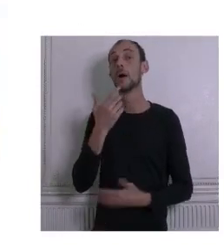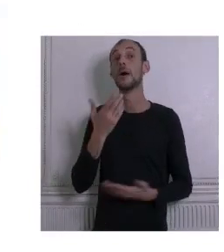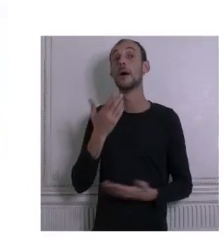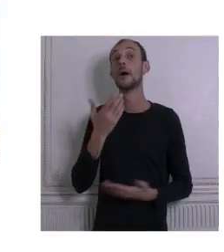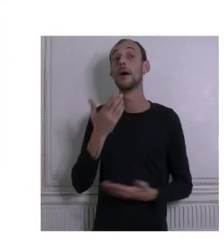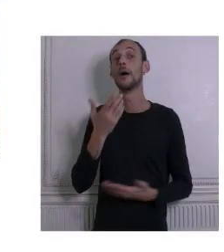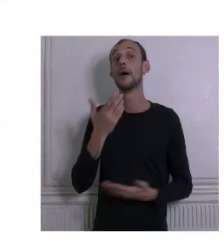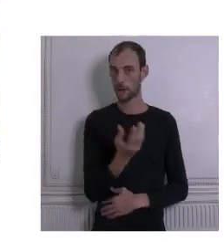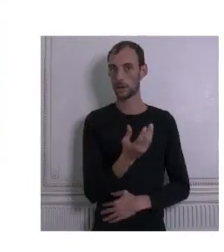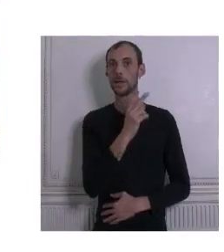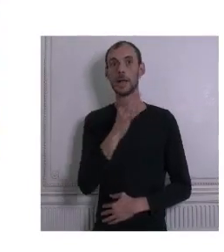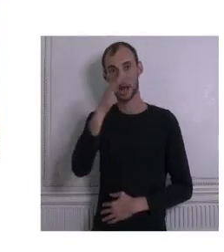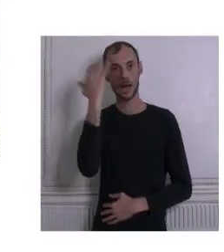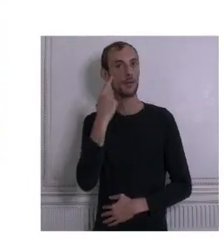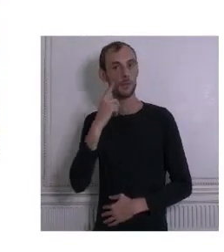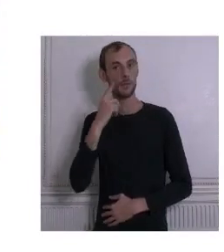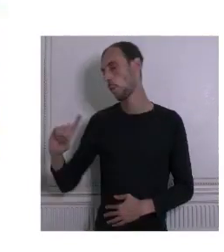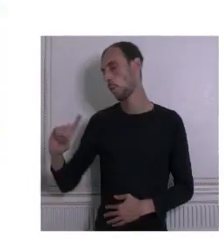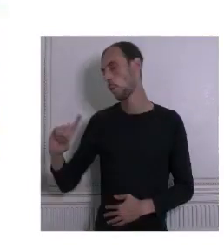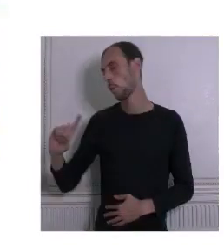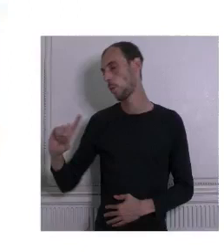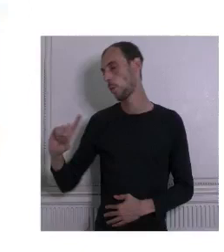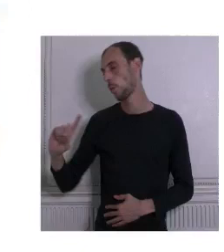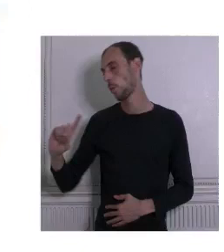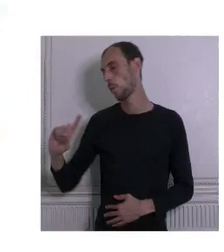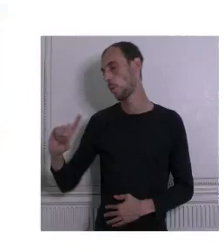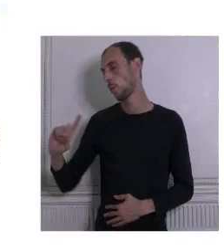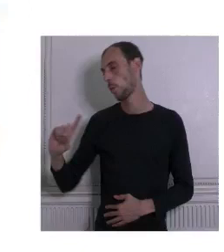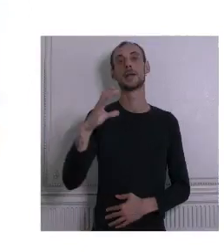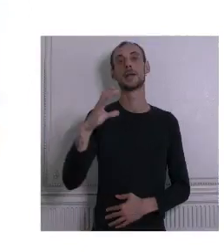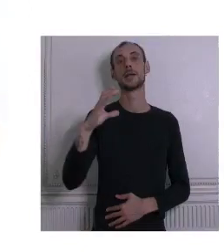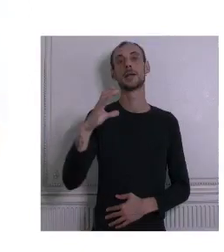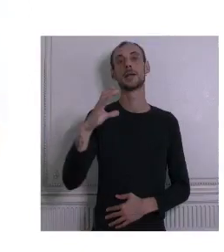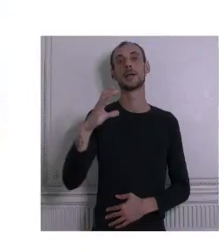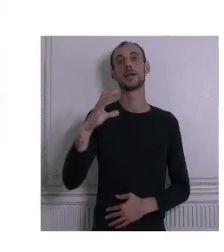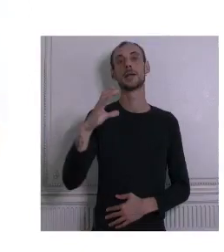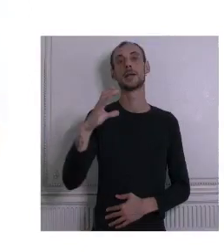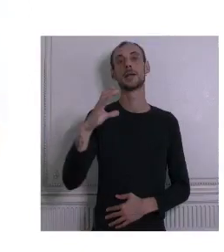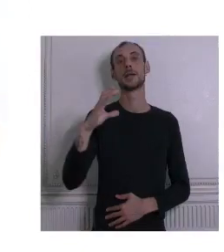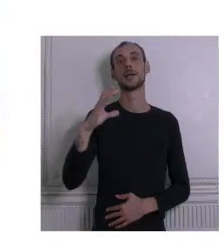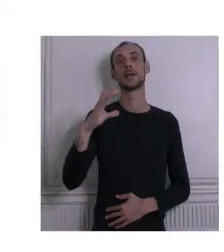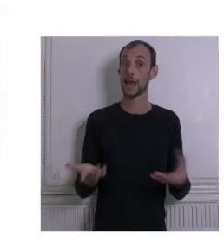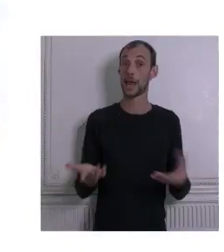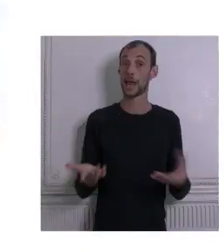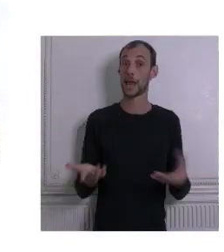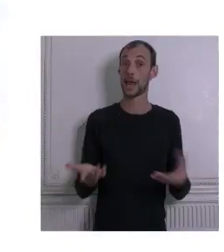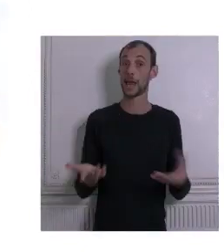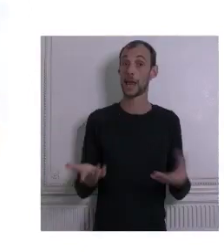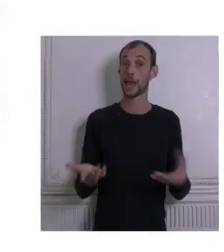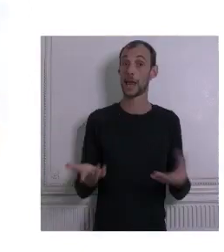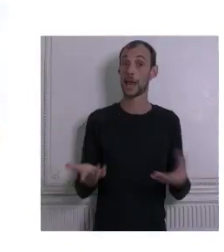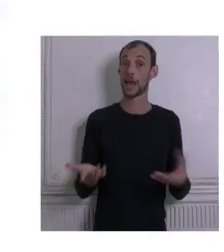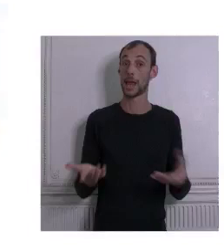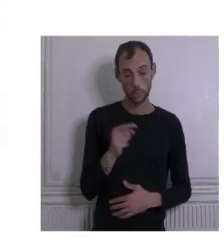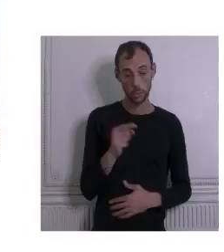prix et le délai pour changer les LED, c'est pas tout à fait le même. Et je pense qu'on peut se féliciter collectivement d'avoir